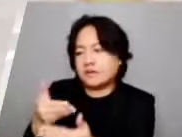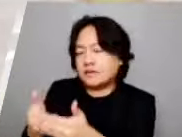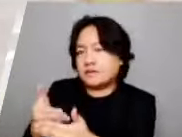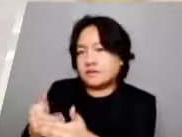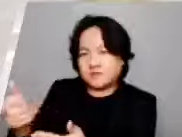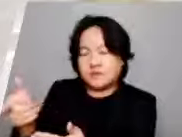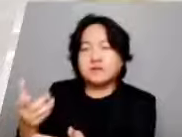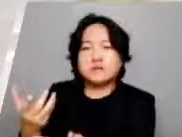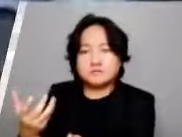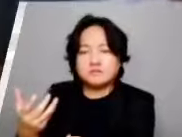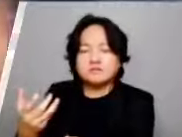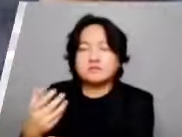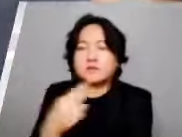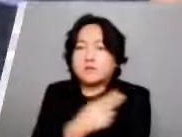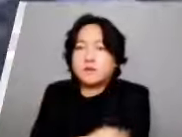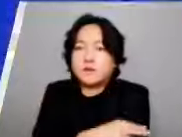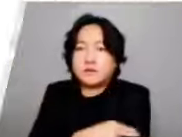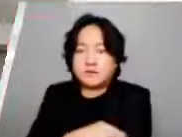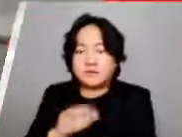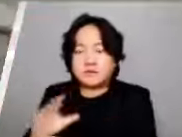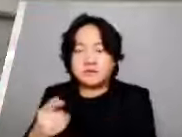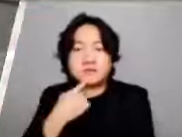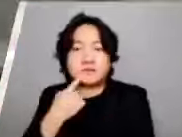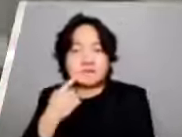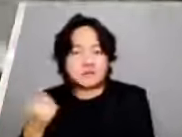raw ng kampo ni Quiboloy ang desisyon.